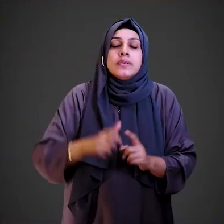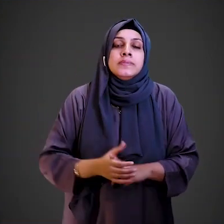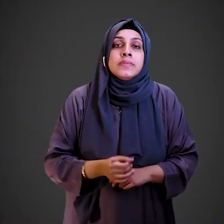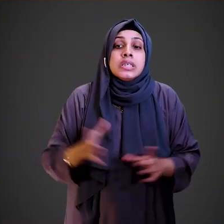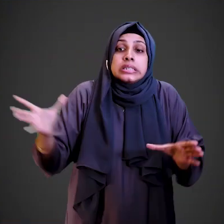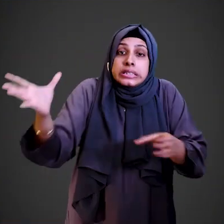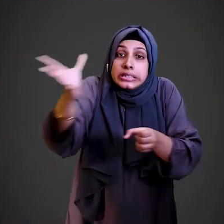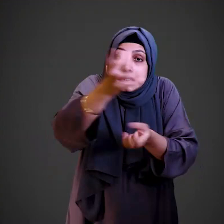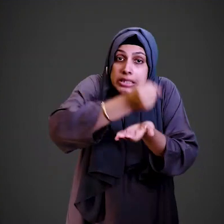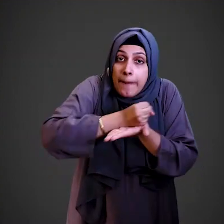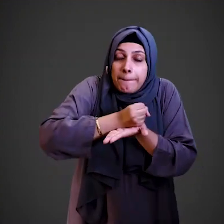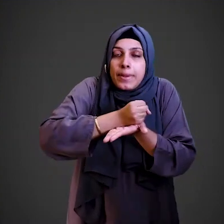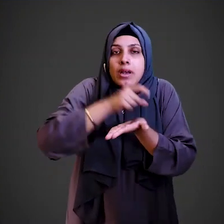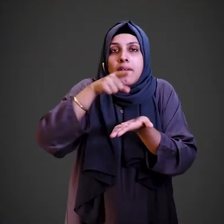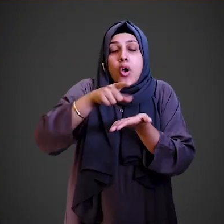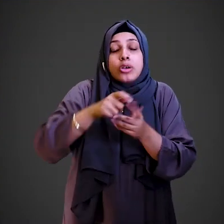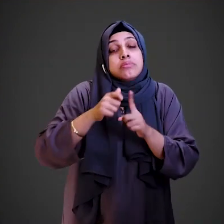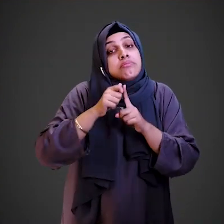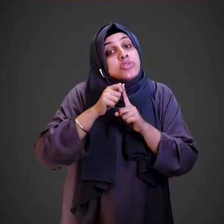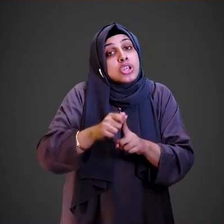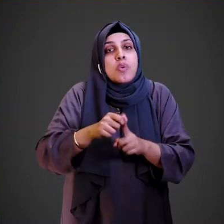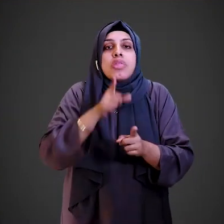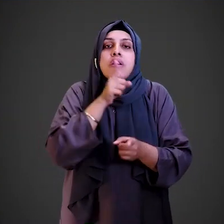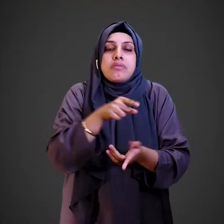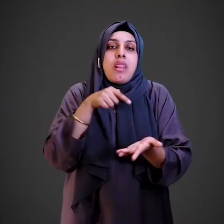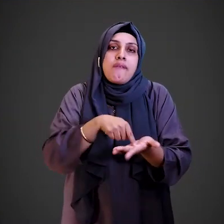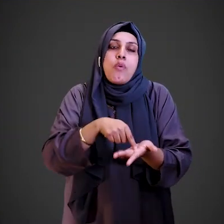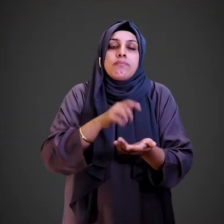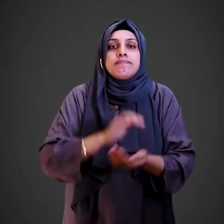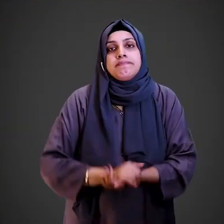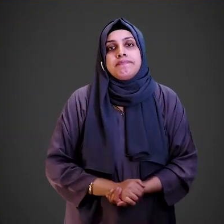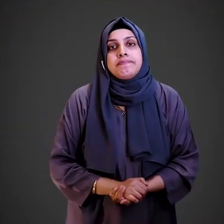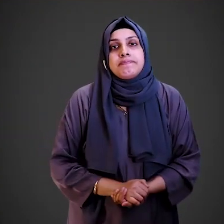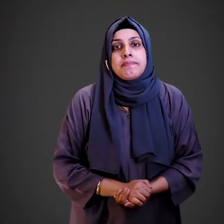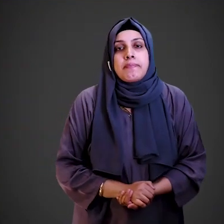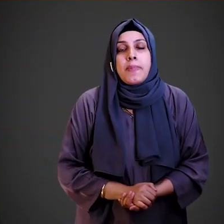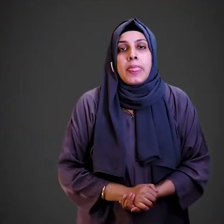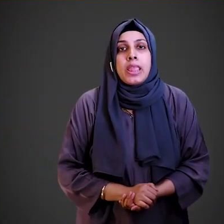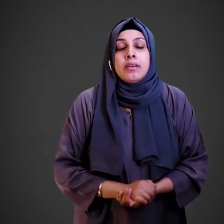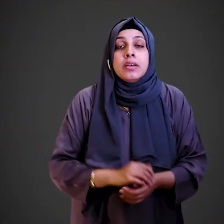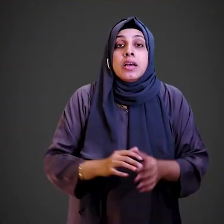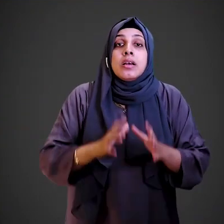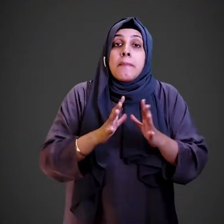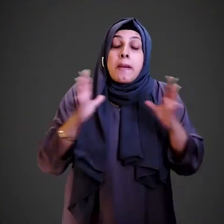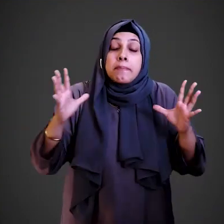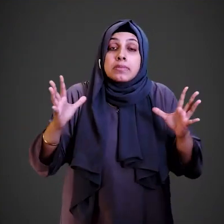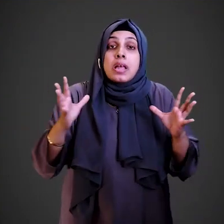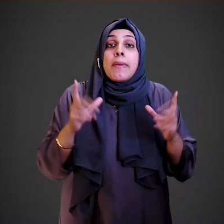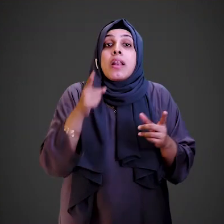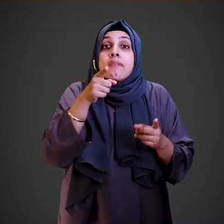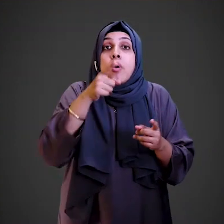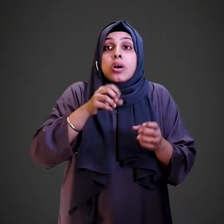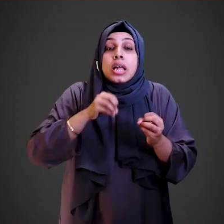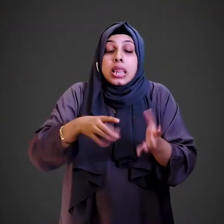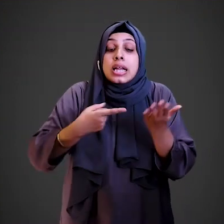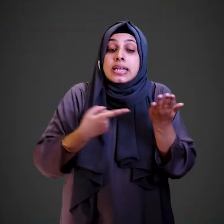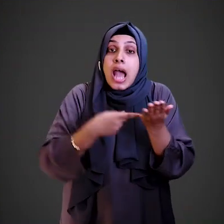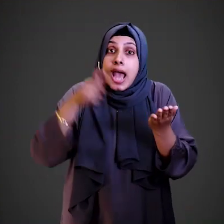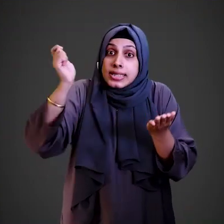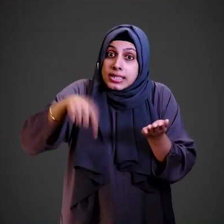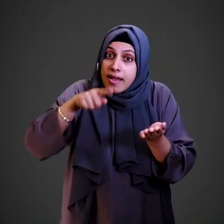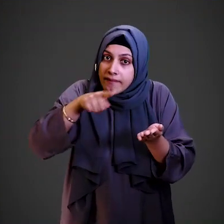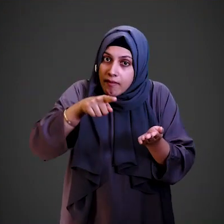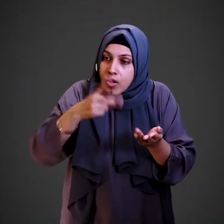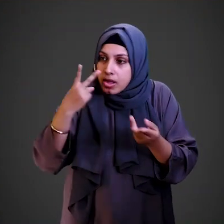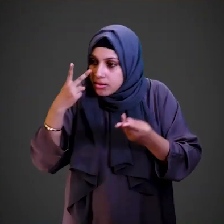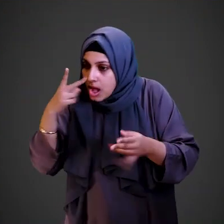जो कलेक्शन है वो एक अहम रोल अदा करती है। पब्लिक गुड दरअसल टैक्स के बुनियादों